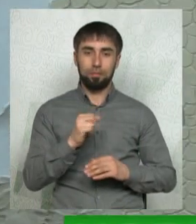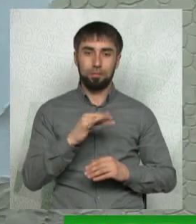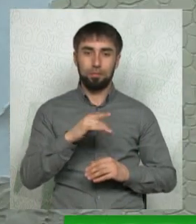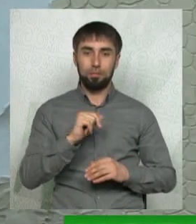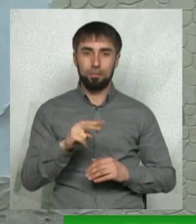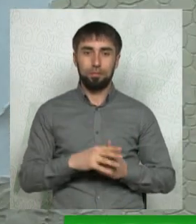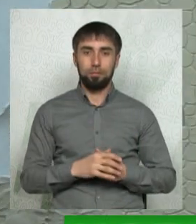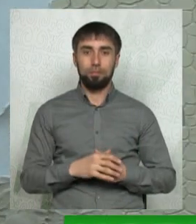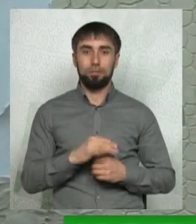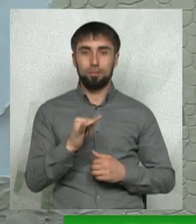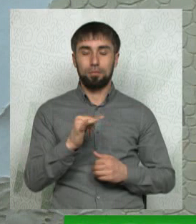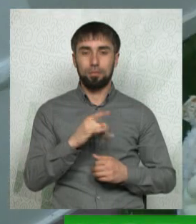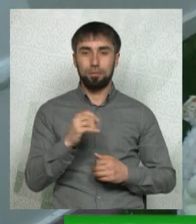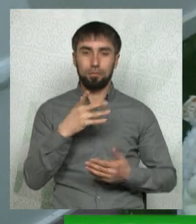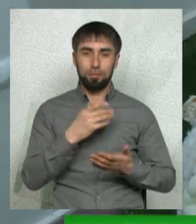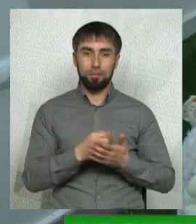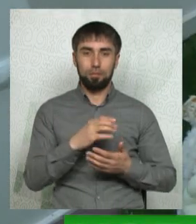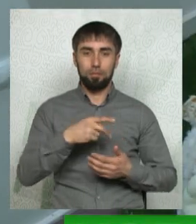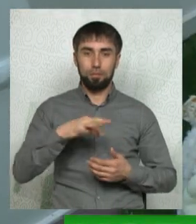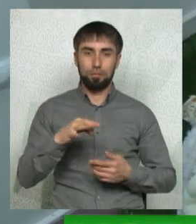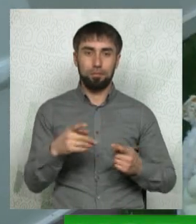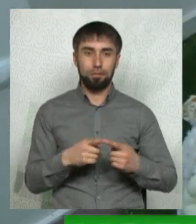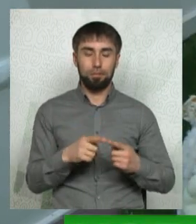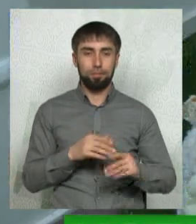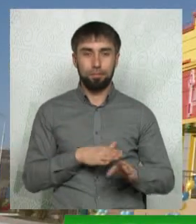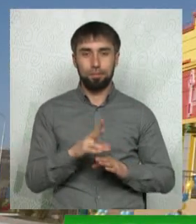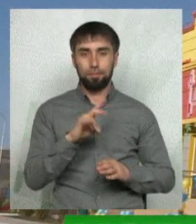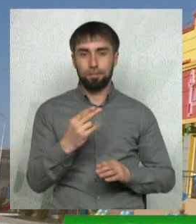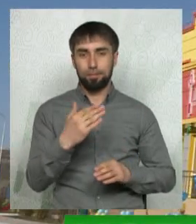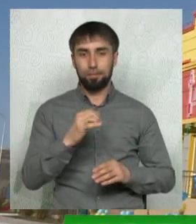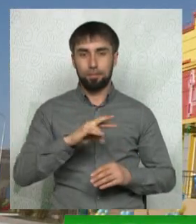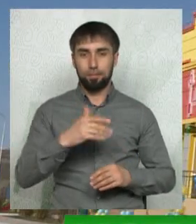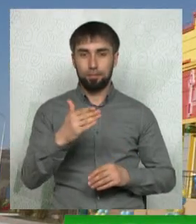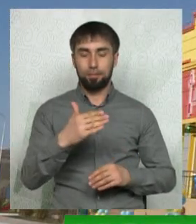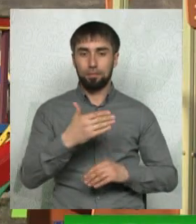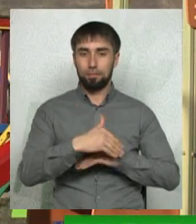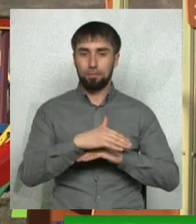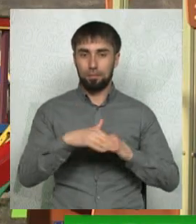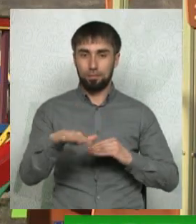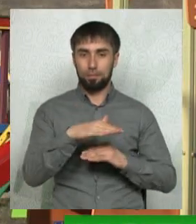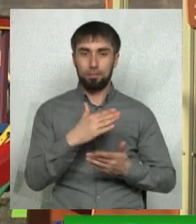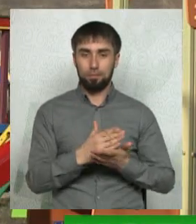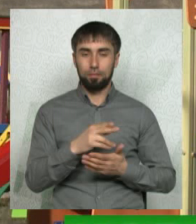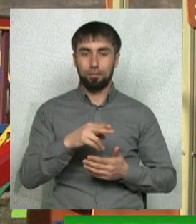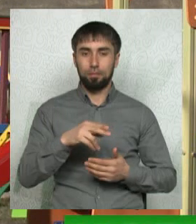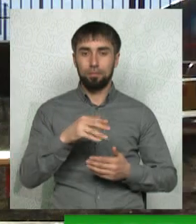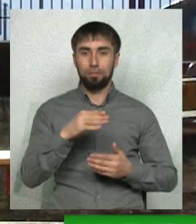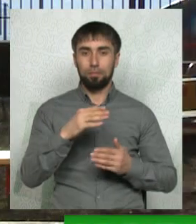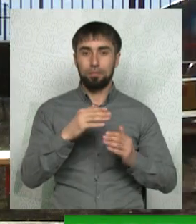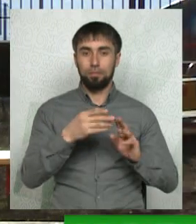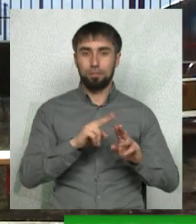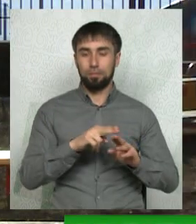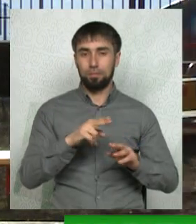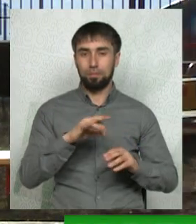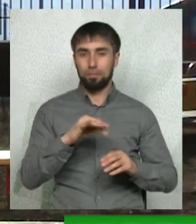зал, а также в здании и свой этноуголок, выполненный в национальном стиле. Во дворе оборудованы игровые площадки, теневые навесы